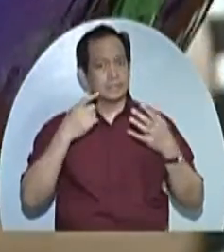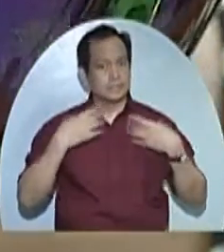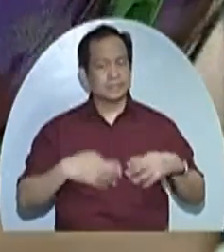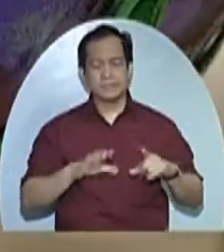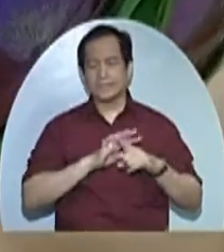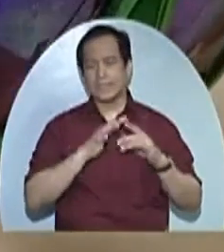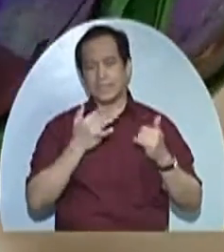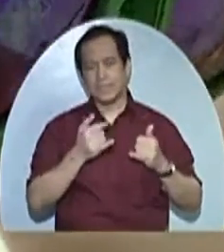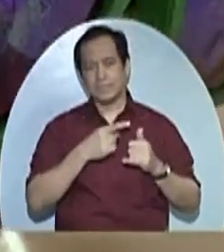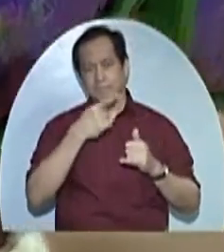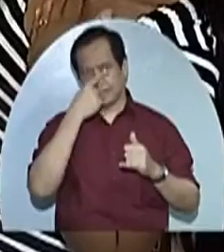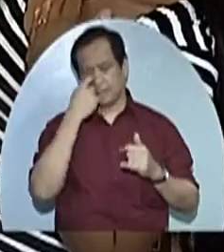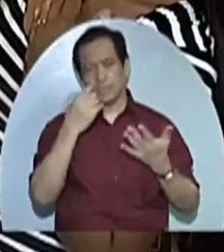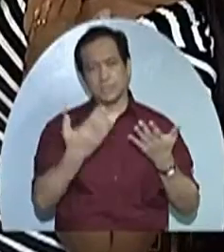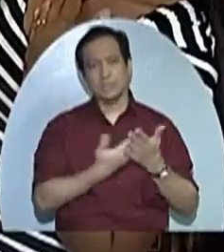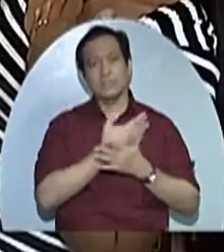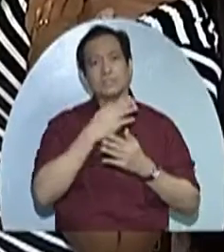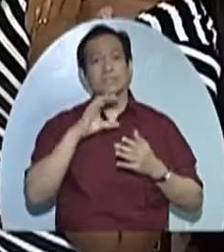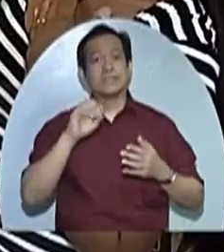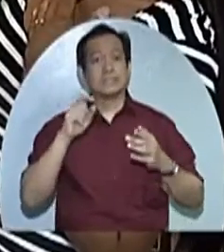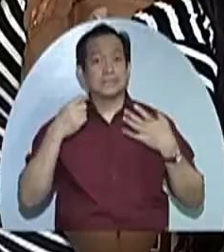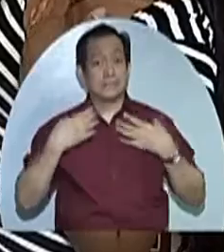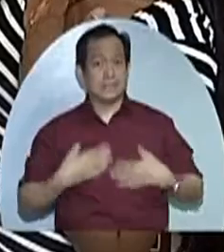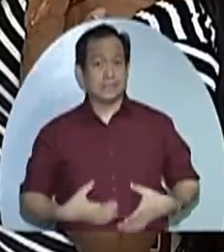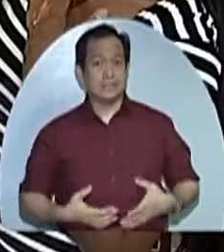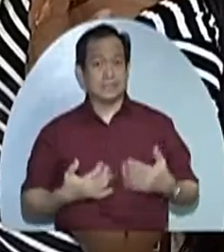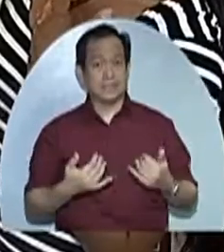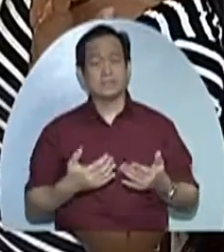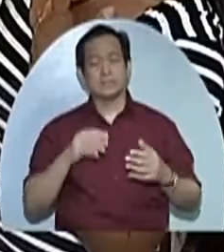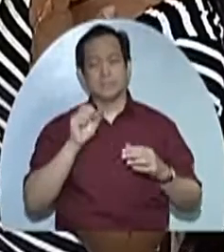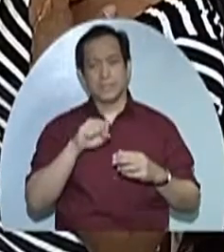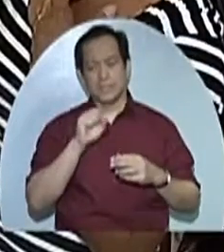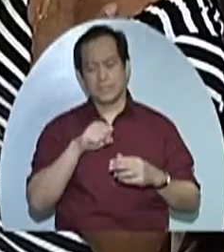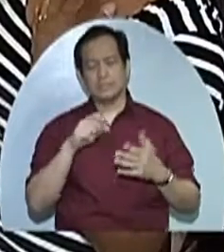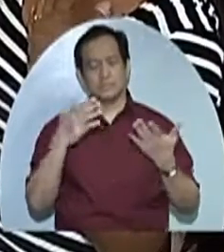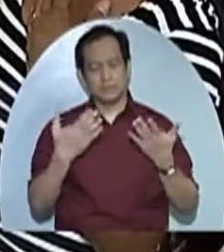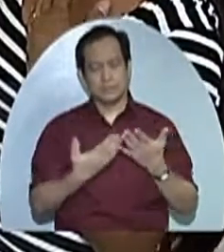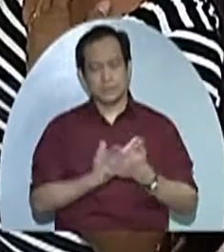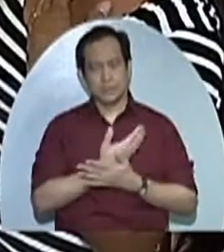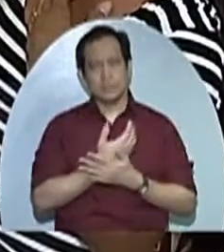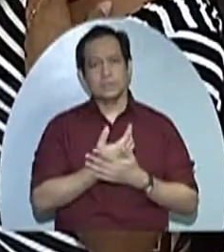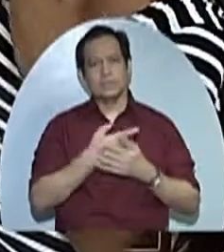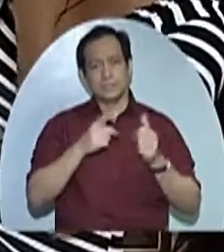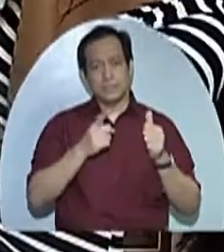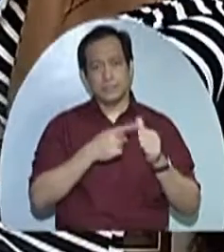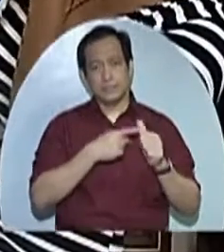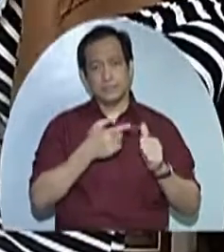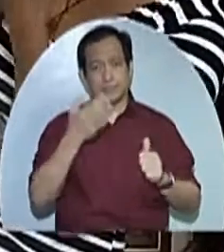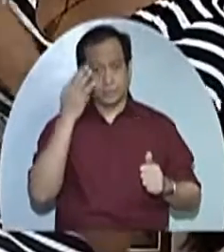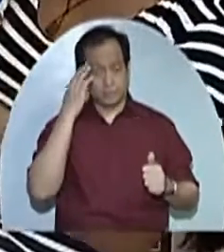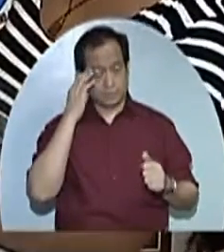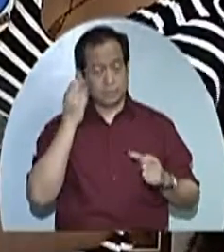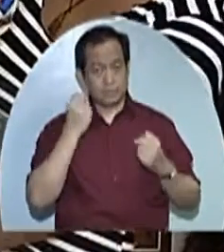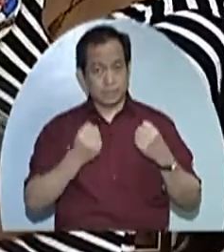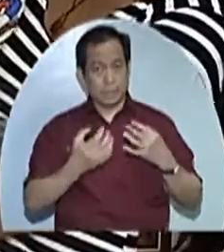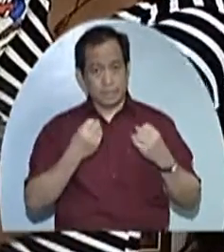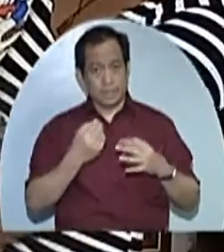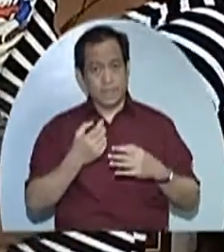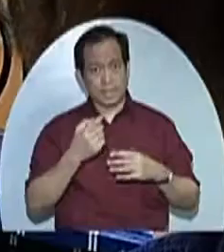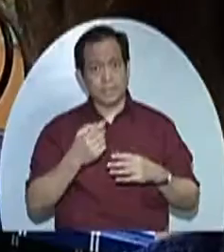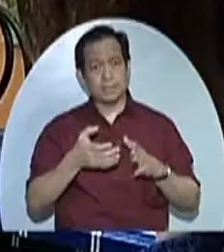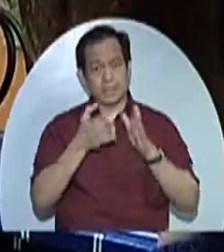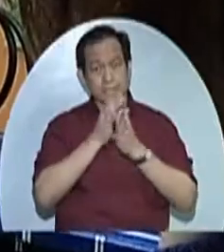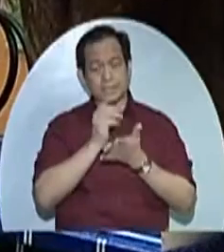Bale, nirequest kami ng doktor na panibagong CT scan po. Panibagong CT scan. Una, alam niyo, marami ng